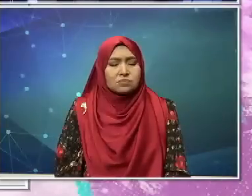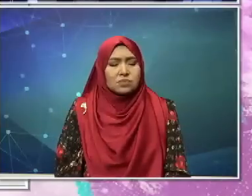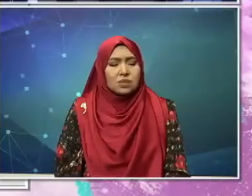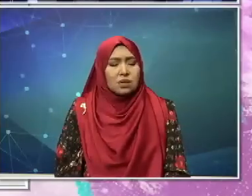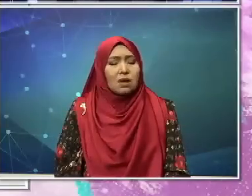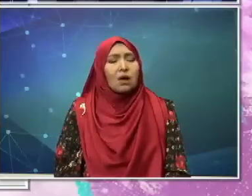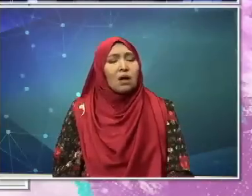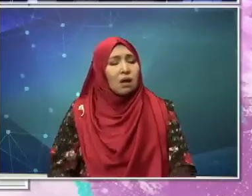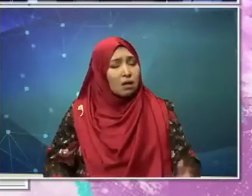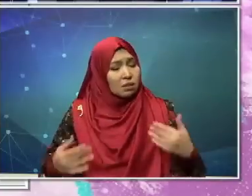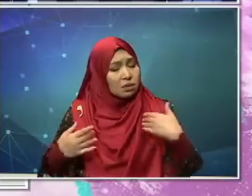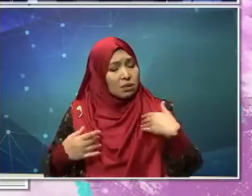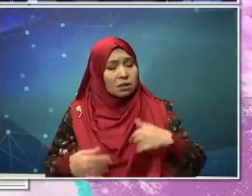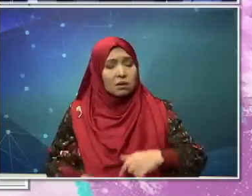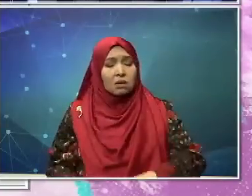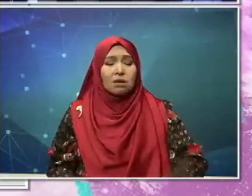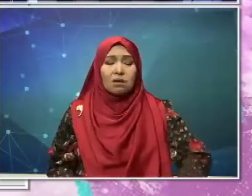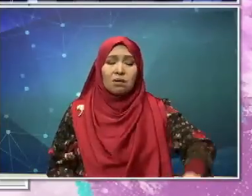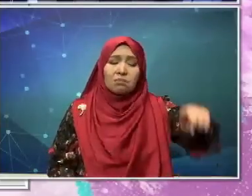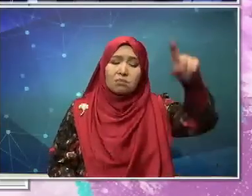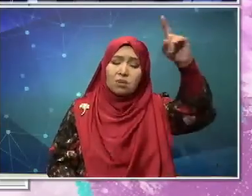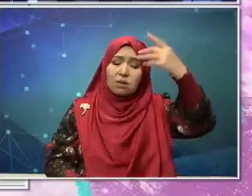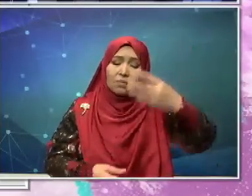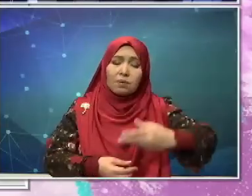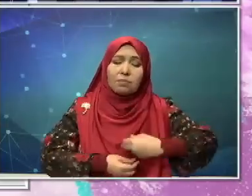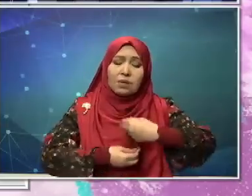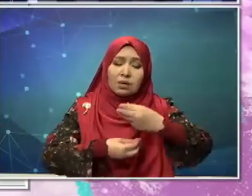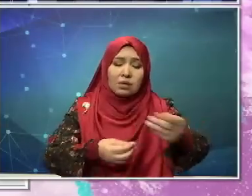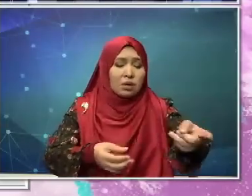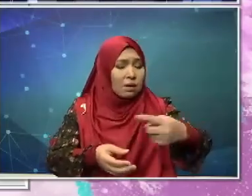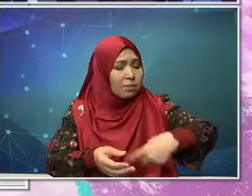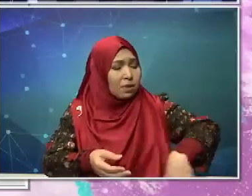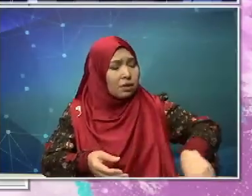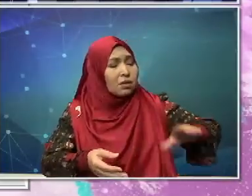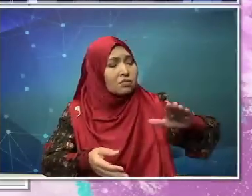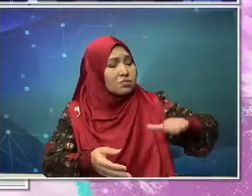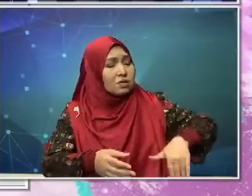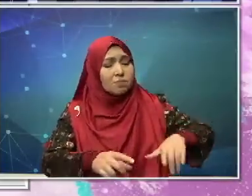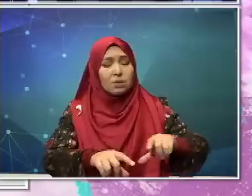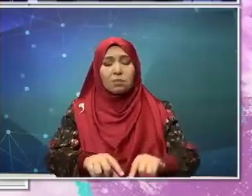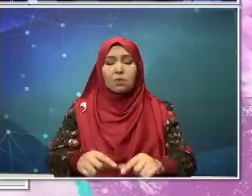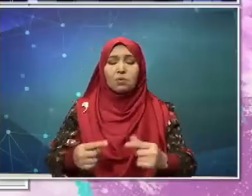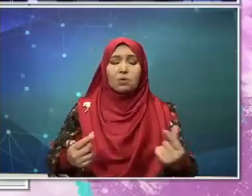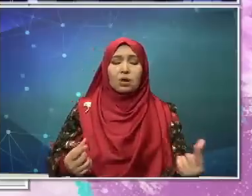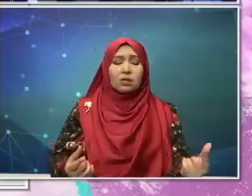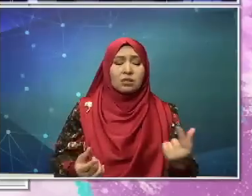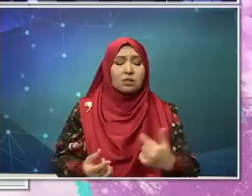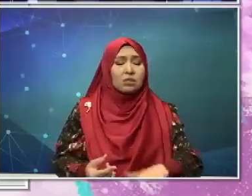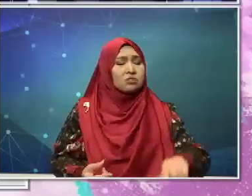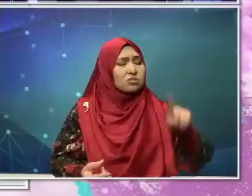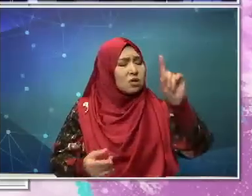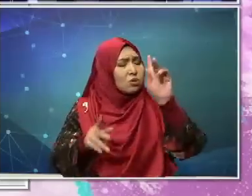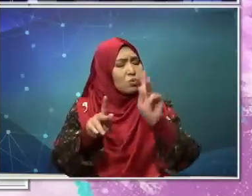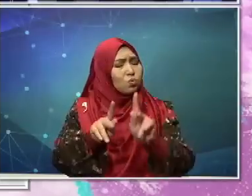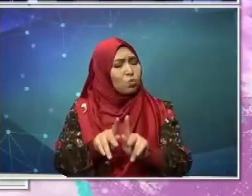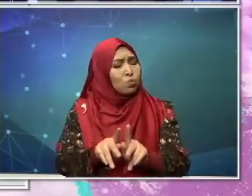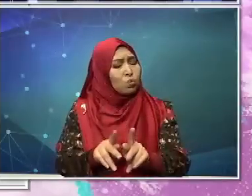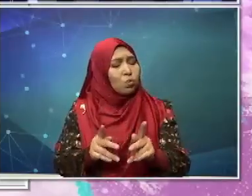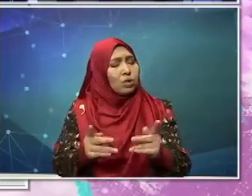Hai mr.day nawung kita Bali